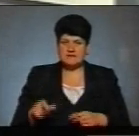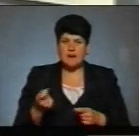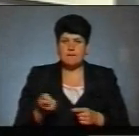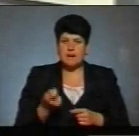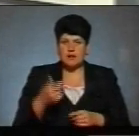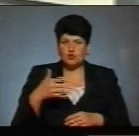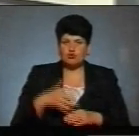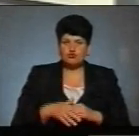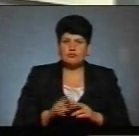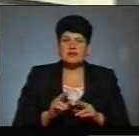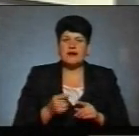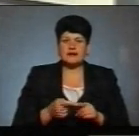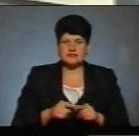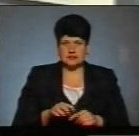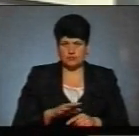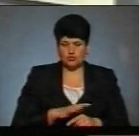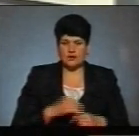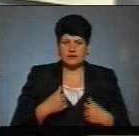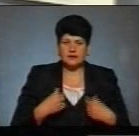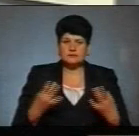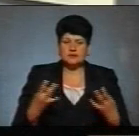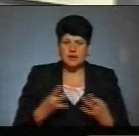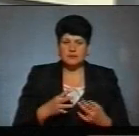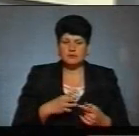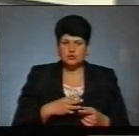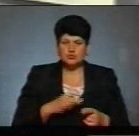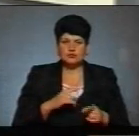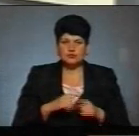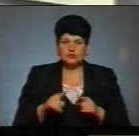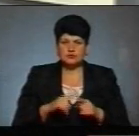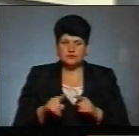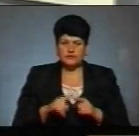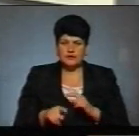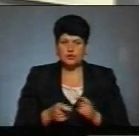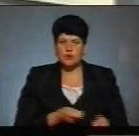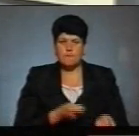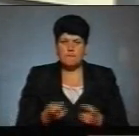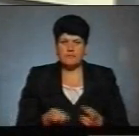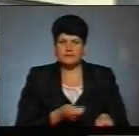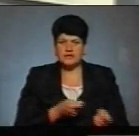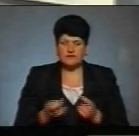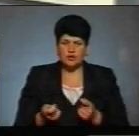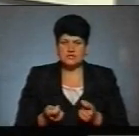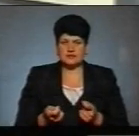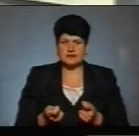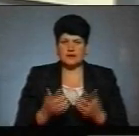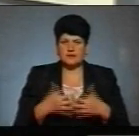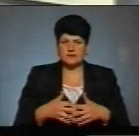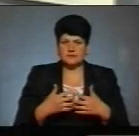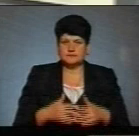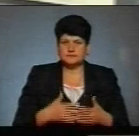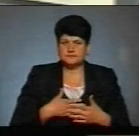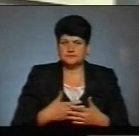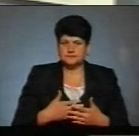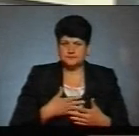воно відбувалося, але нам доводилося дуже оперативно привозити в той чи інший район дихальну техніку,